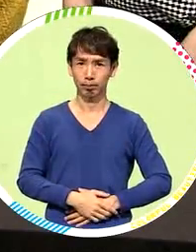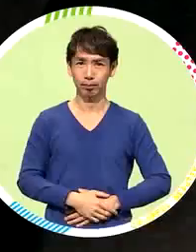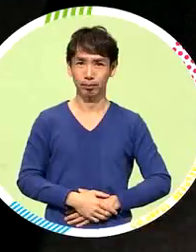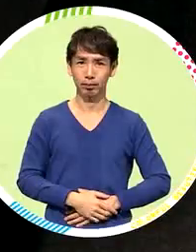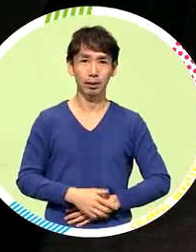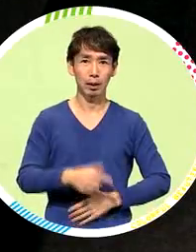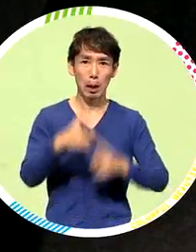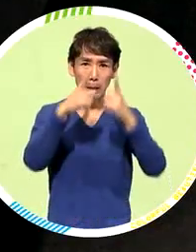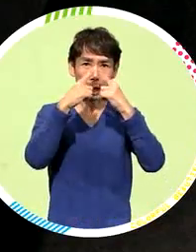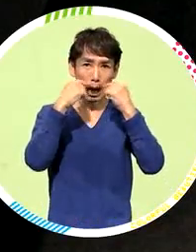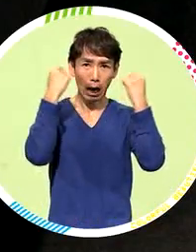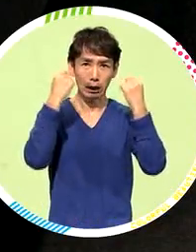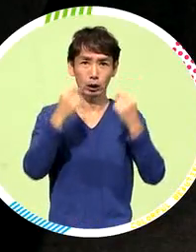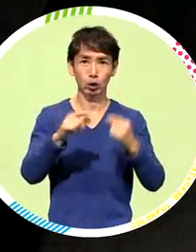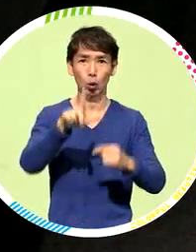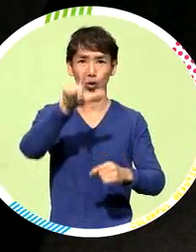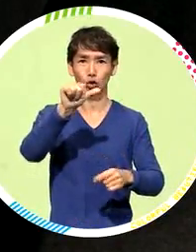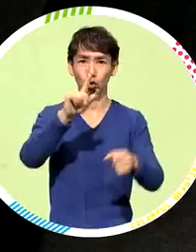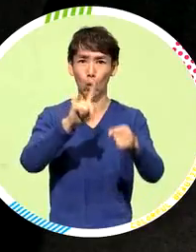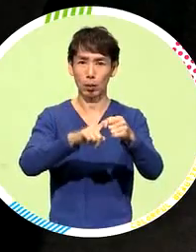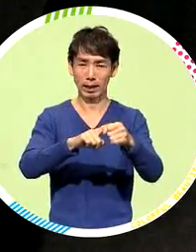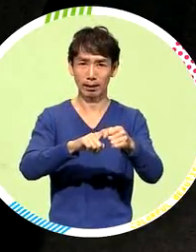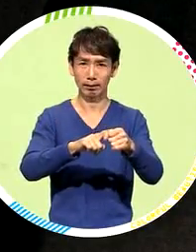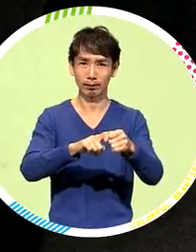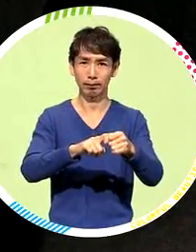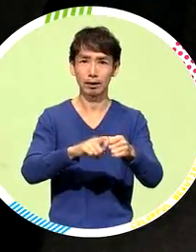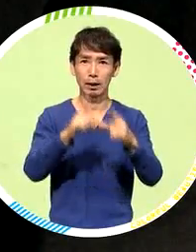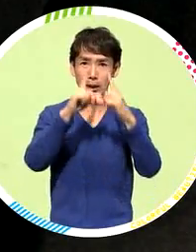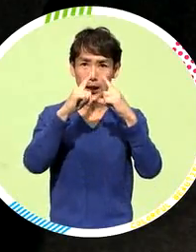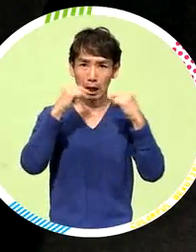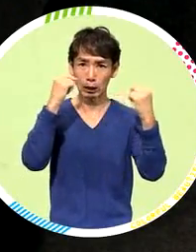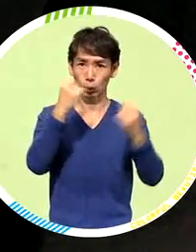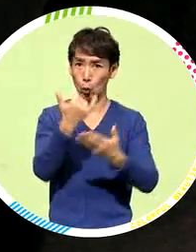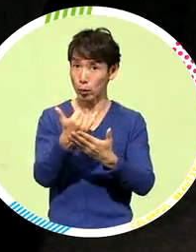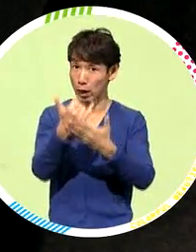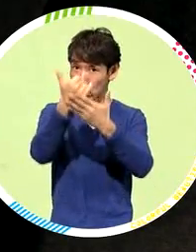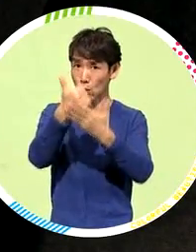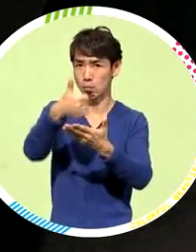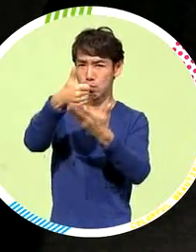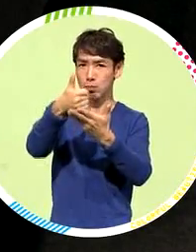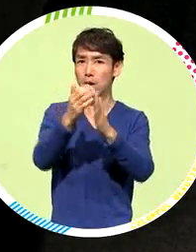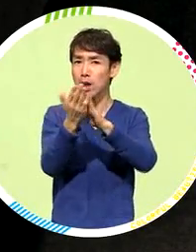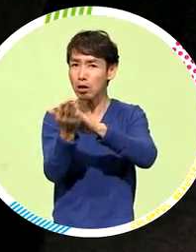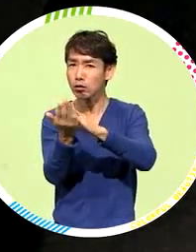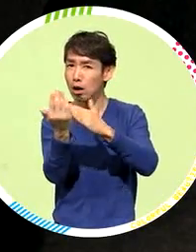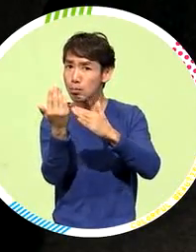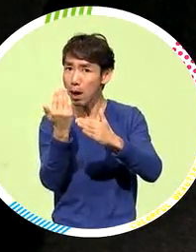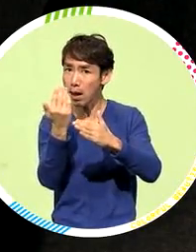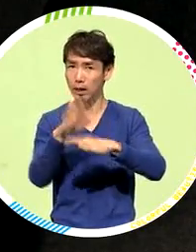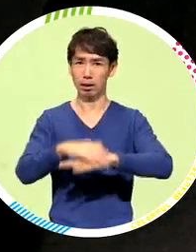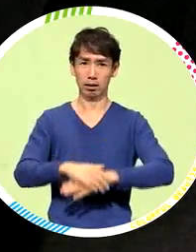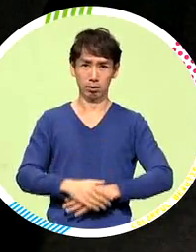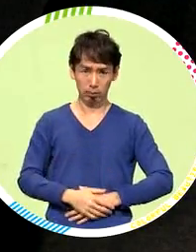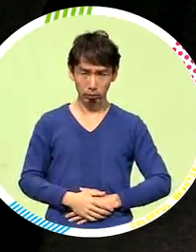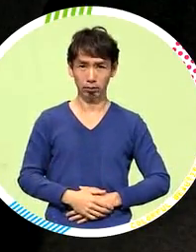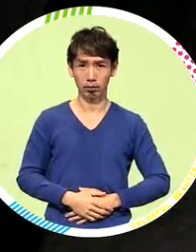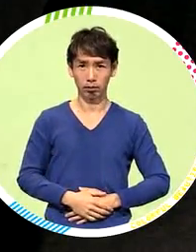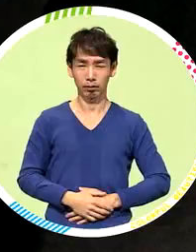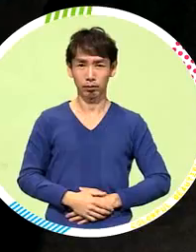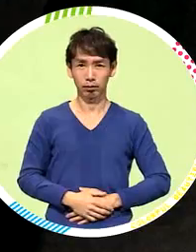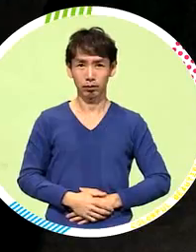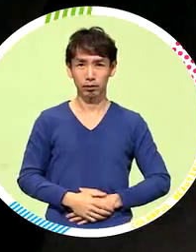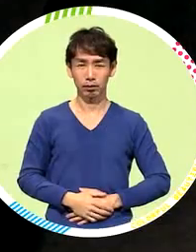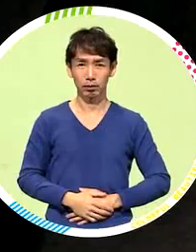対象17位の大正天皇が崩御されるそのあの時の参加しますはい